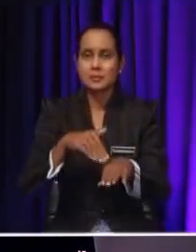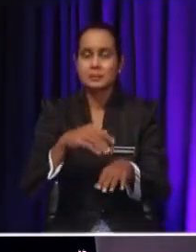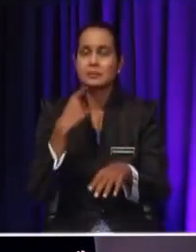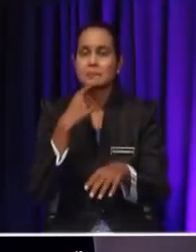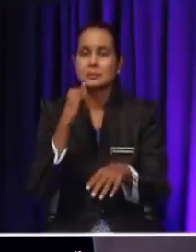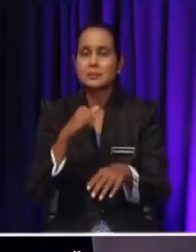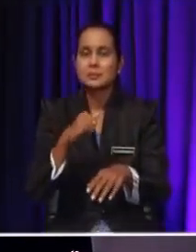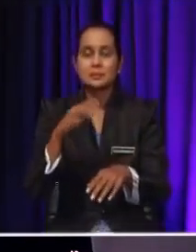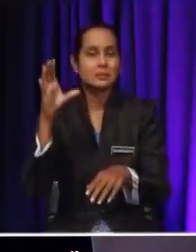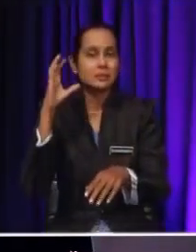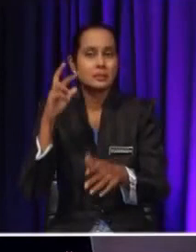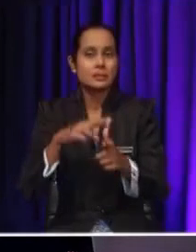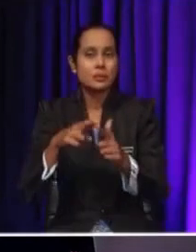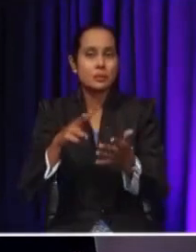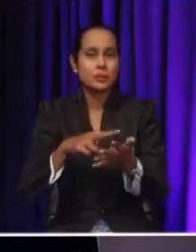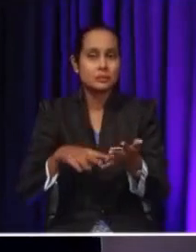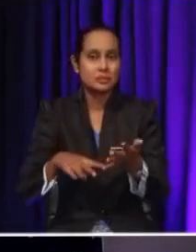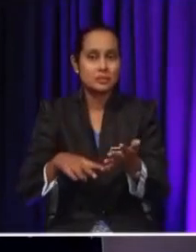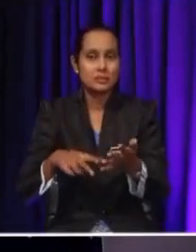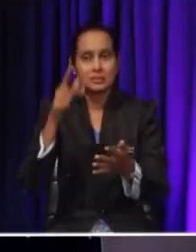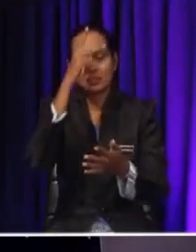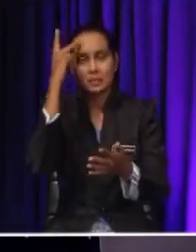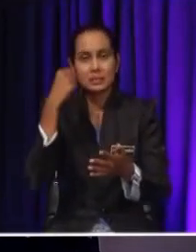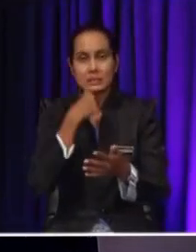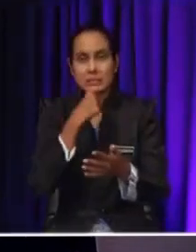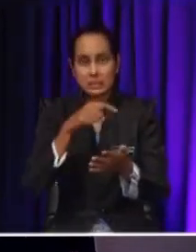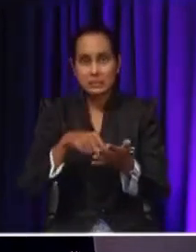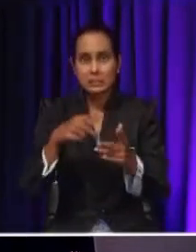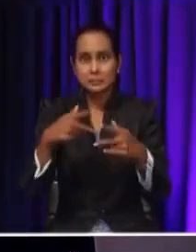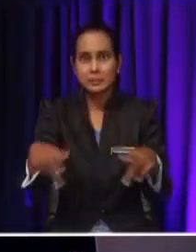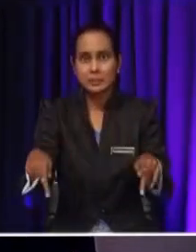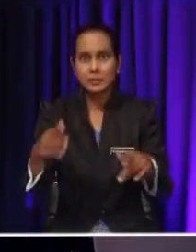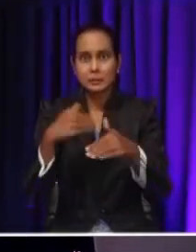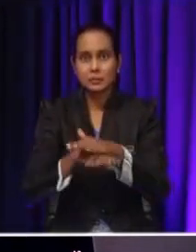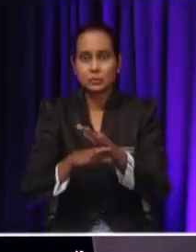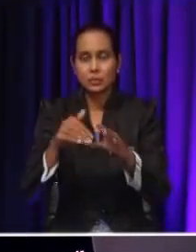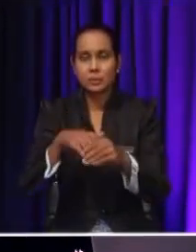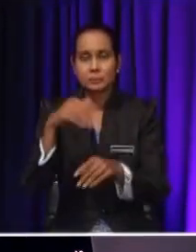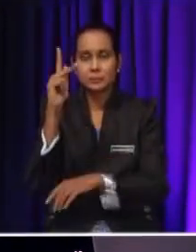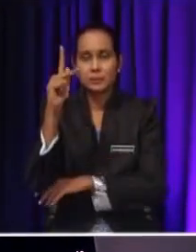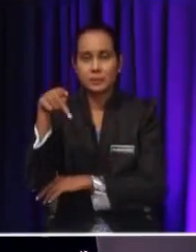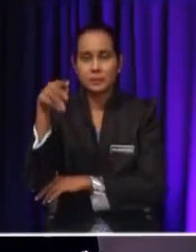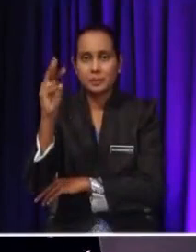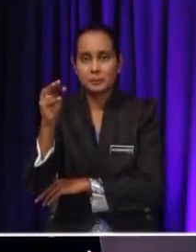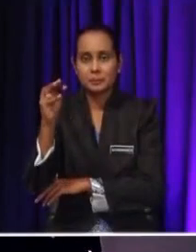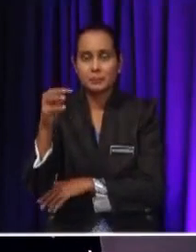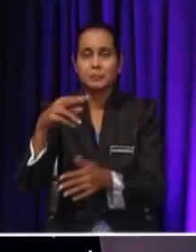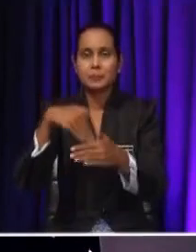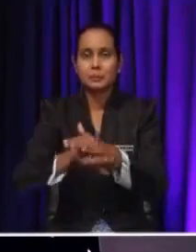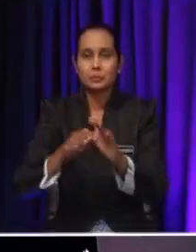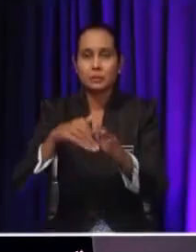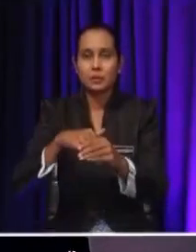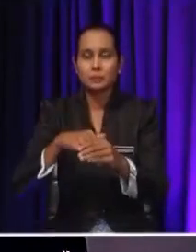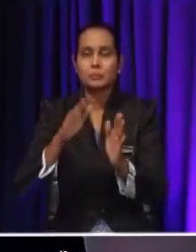yang mendengar dan juga membacanya pernah kita masukkan Kementerian Pendidikan masukkan dalam buku teks